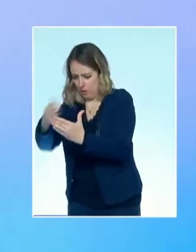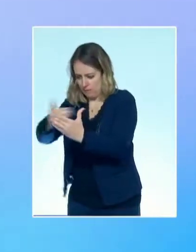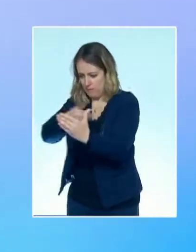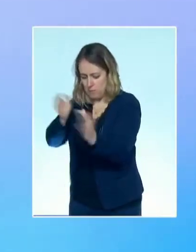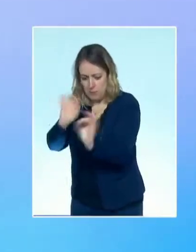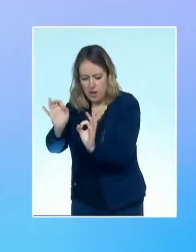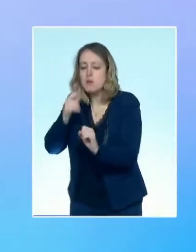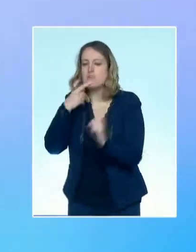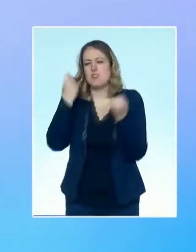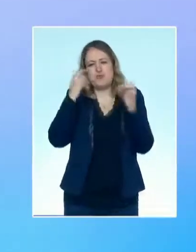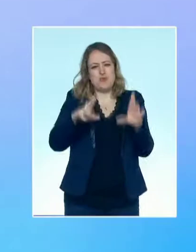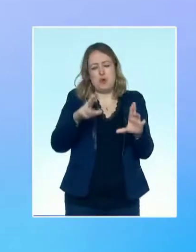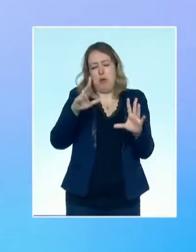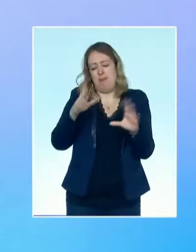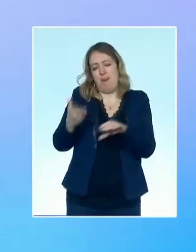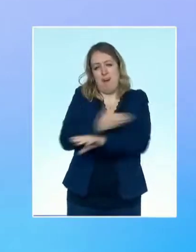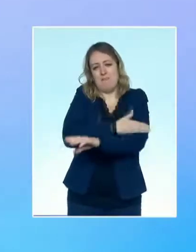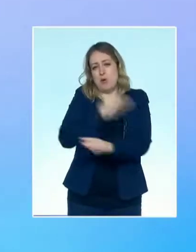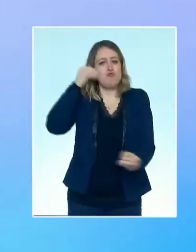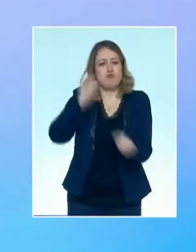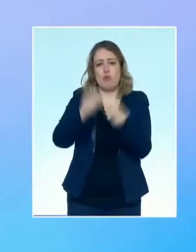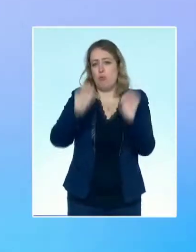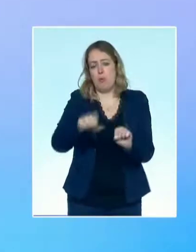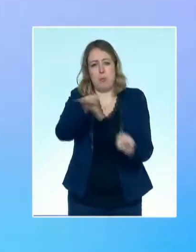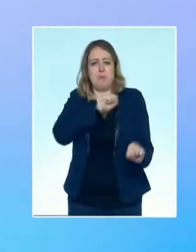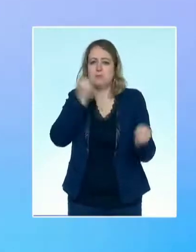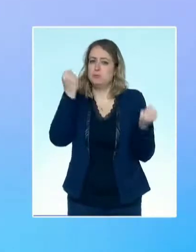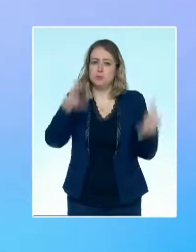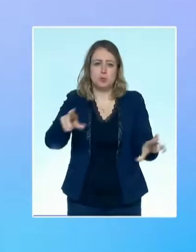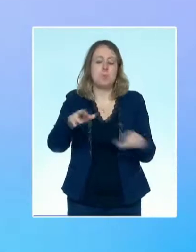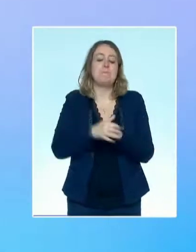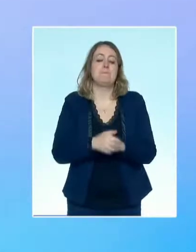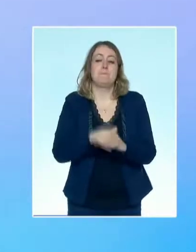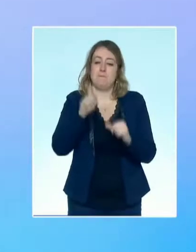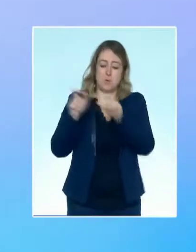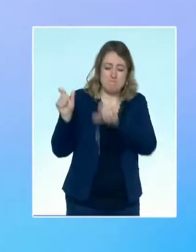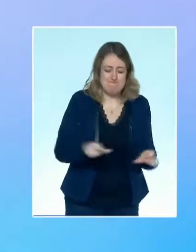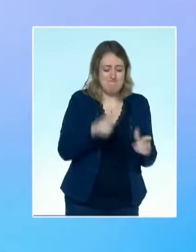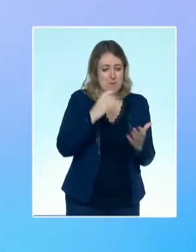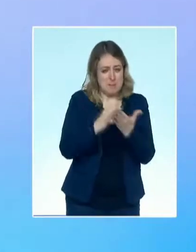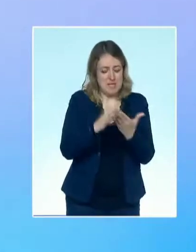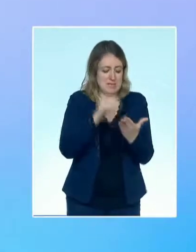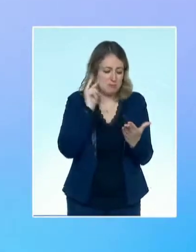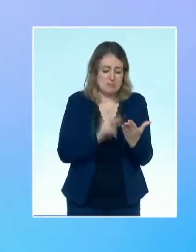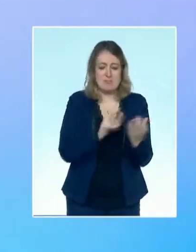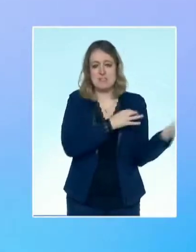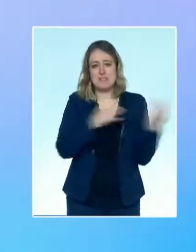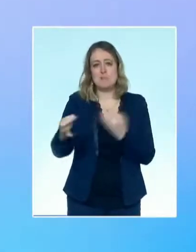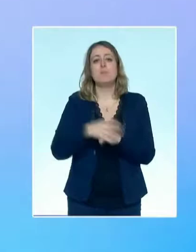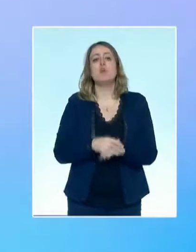toute logique un rendez-vous beaucoup plus tôt pour vous faire vacciner. Alors, pour Pascal Morel, vous avez parlé, vous avez fait une